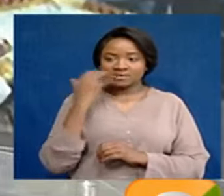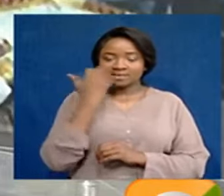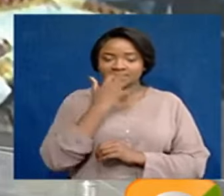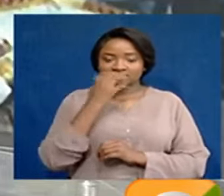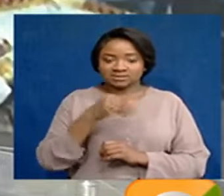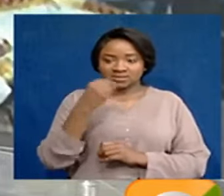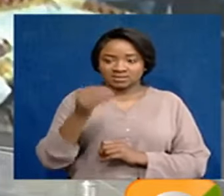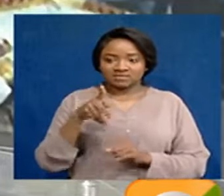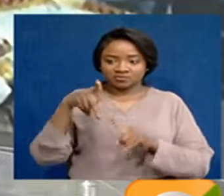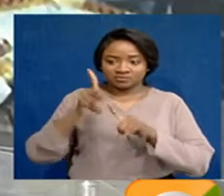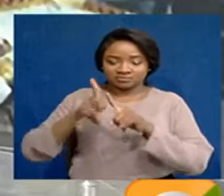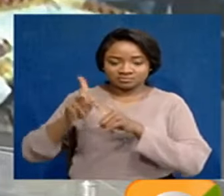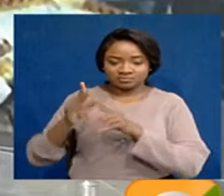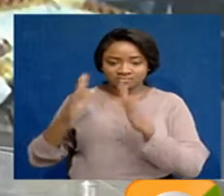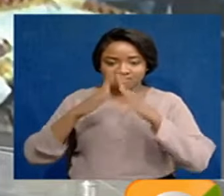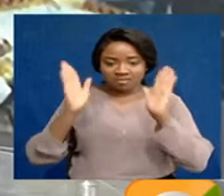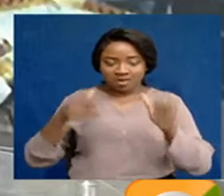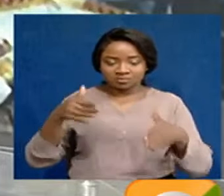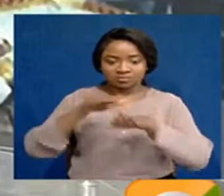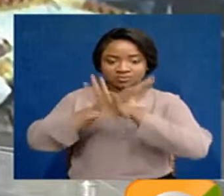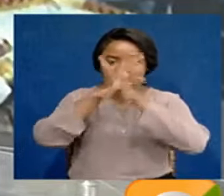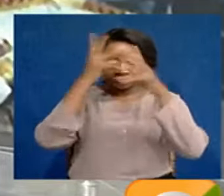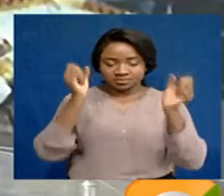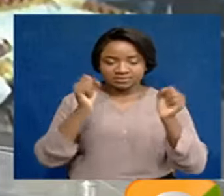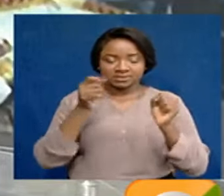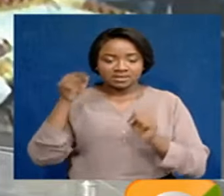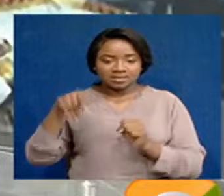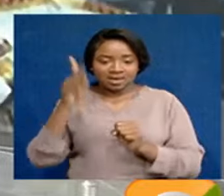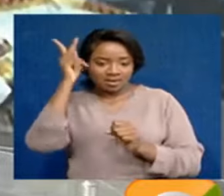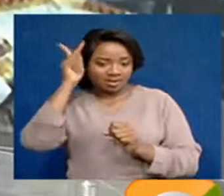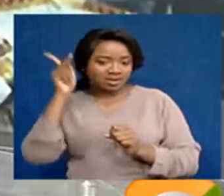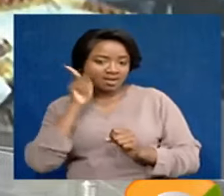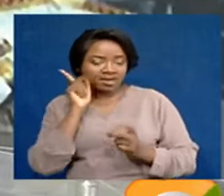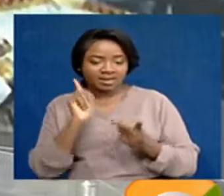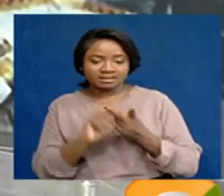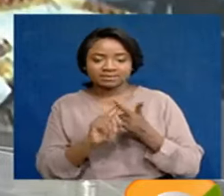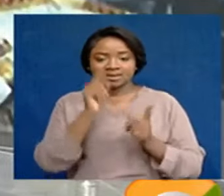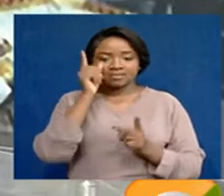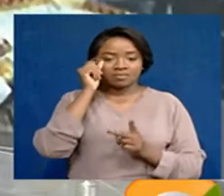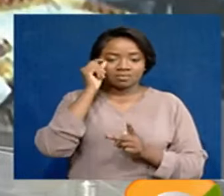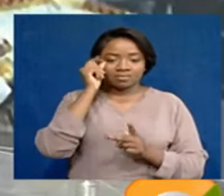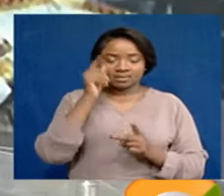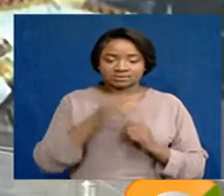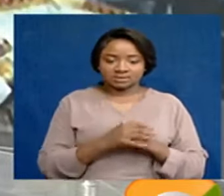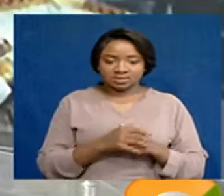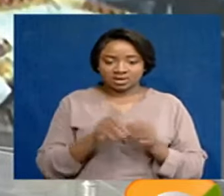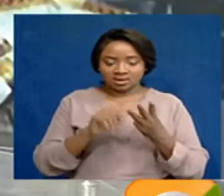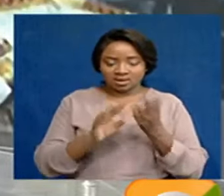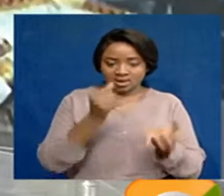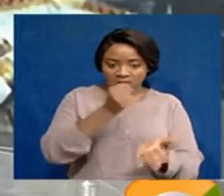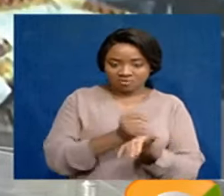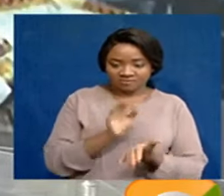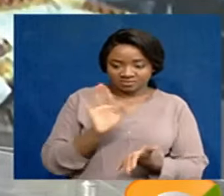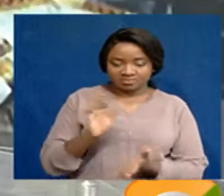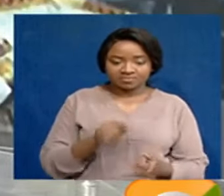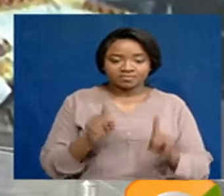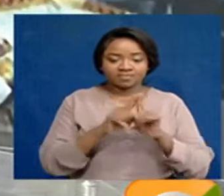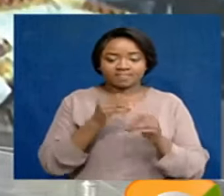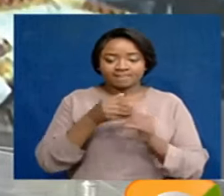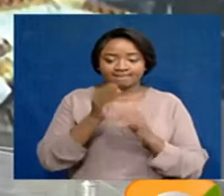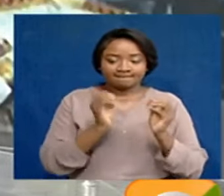wa nyumba naibu rais mtaani Karen na Mombasa pamoja na afisi yake. Katika kikao cha kamati ya usalama bungeni, wabunge